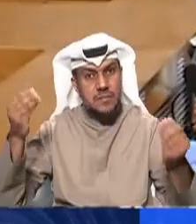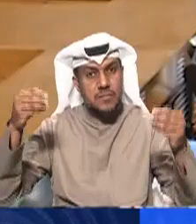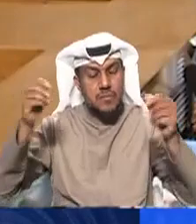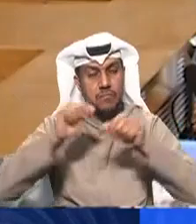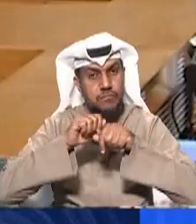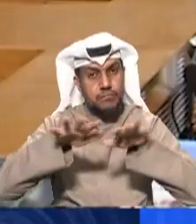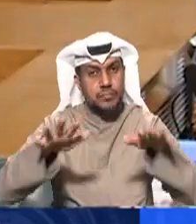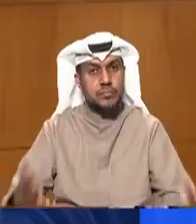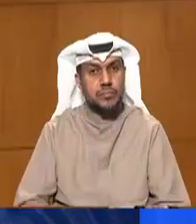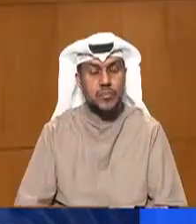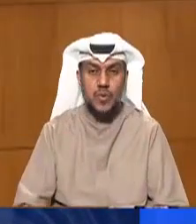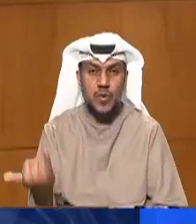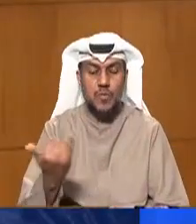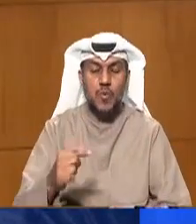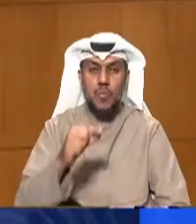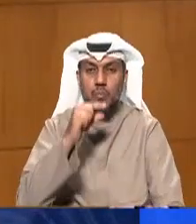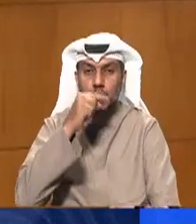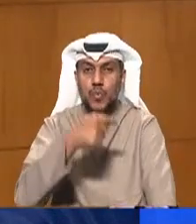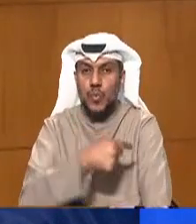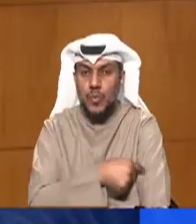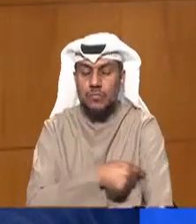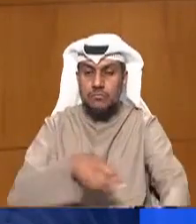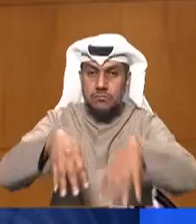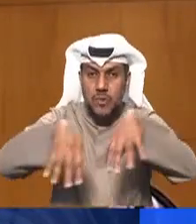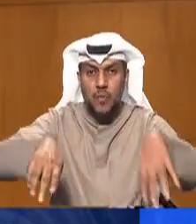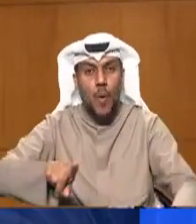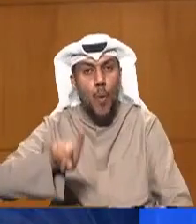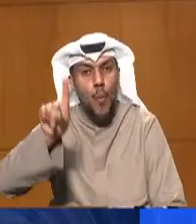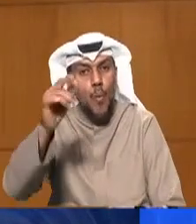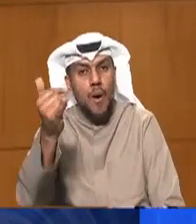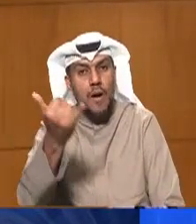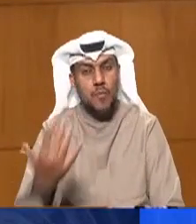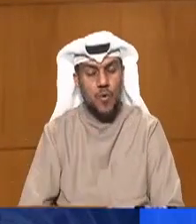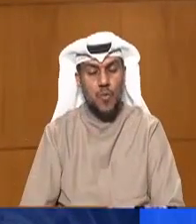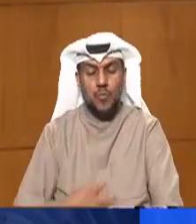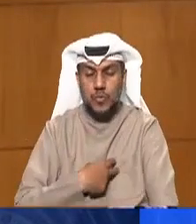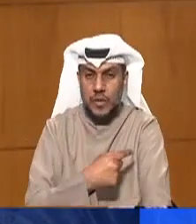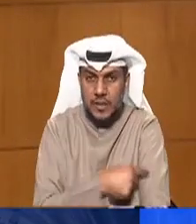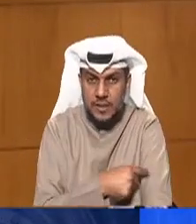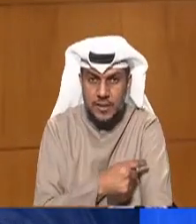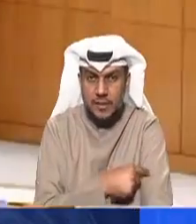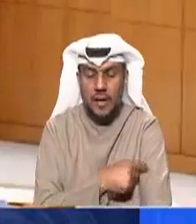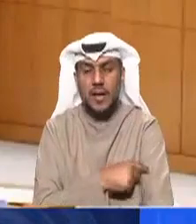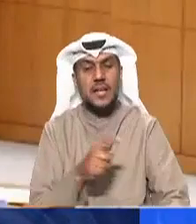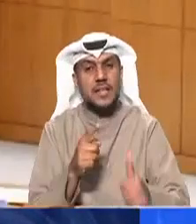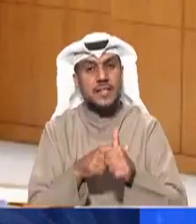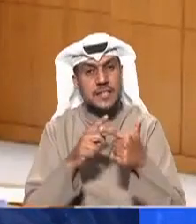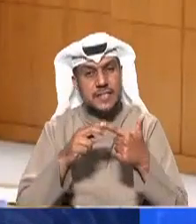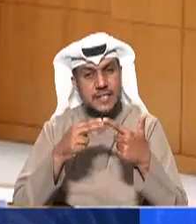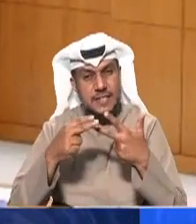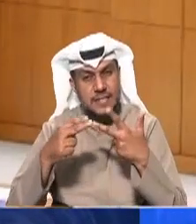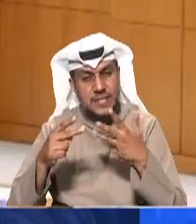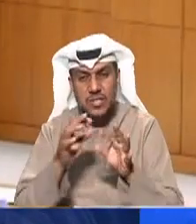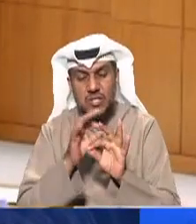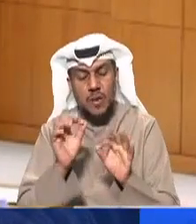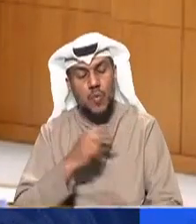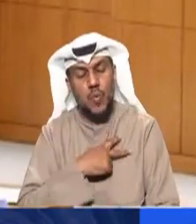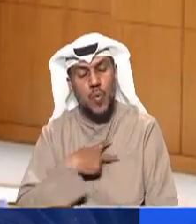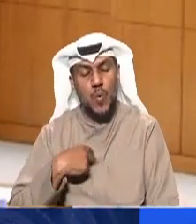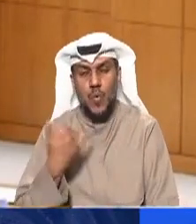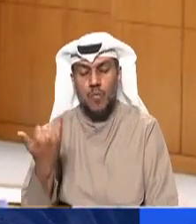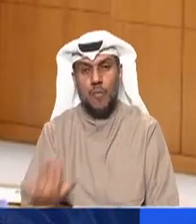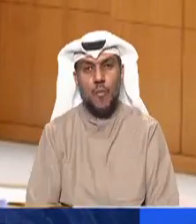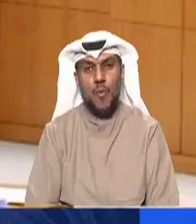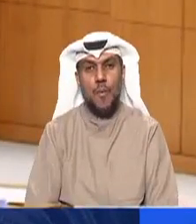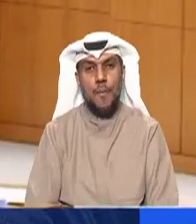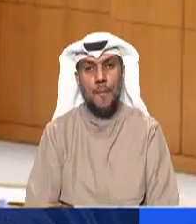في الصفوف الأمامية، سواء من كوادر وزارة الصحة والكوادر في كافة الجهات الحكومية